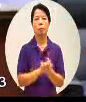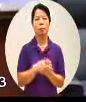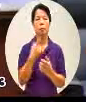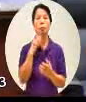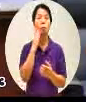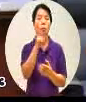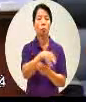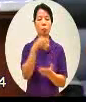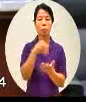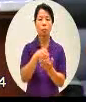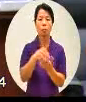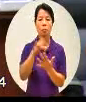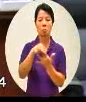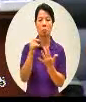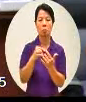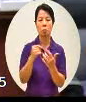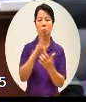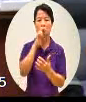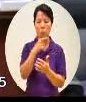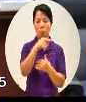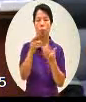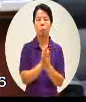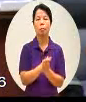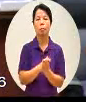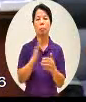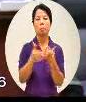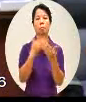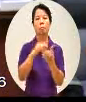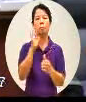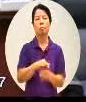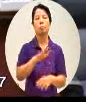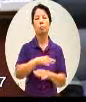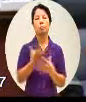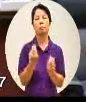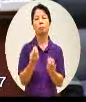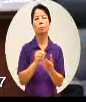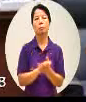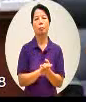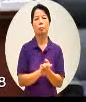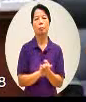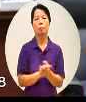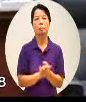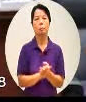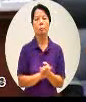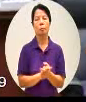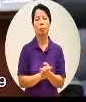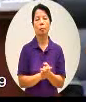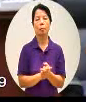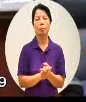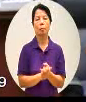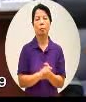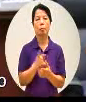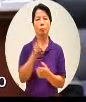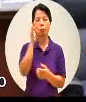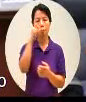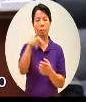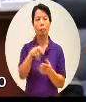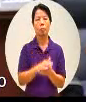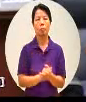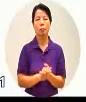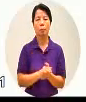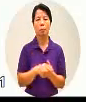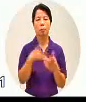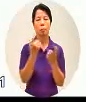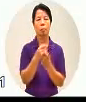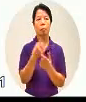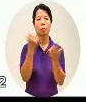有可能你真正无好人读啊，唔管你成绩好也歹啊吼。来，你也看人基北